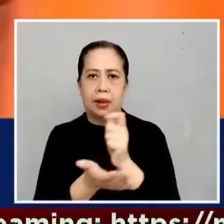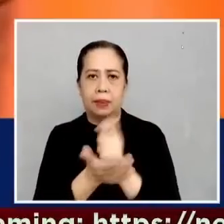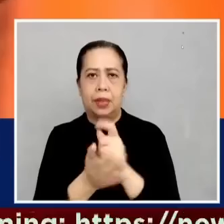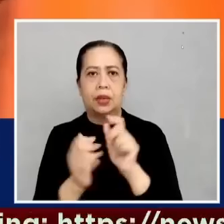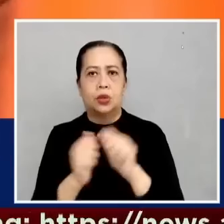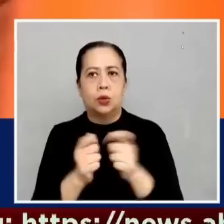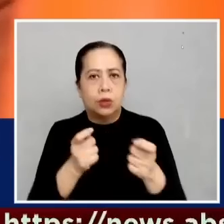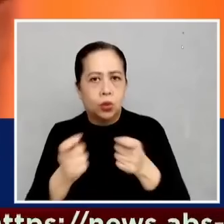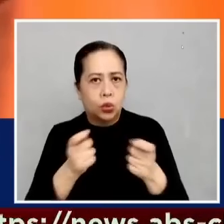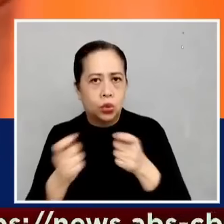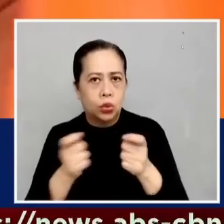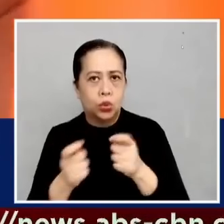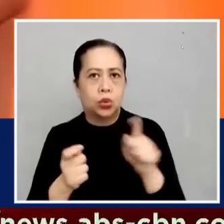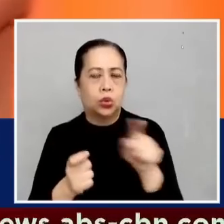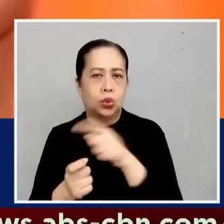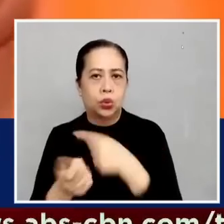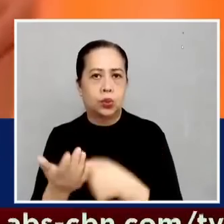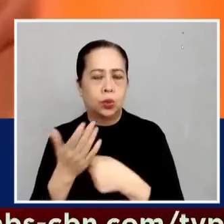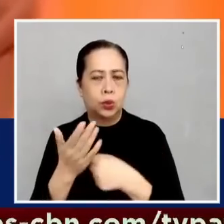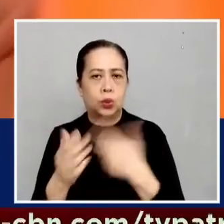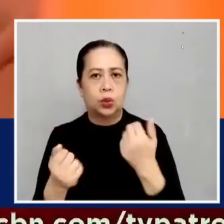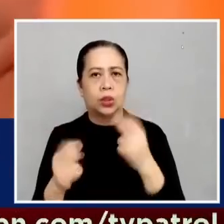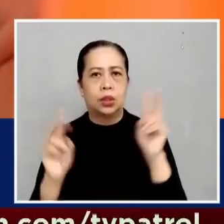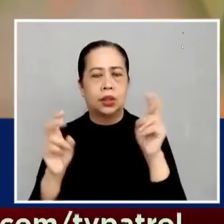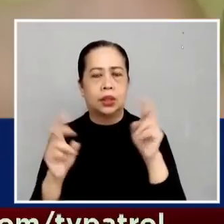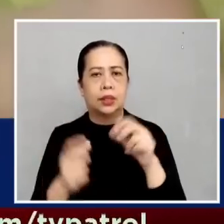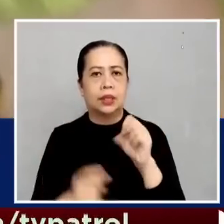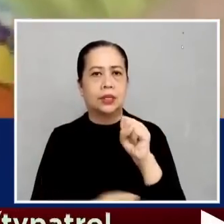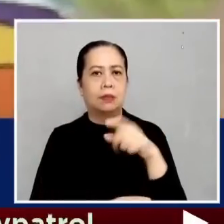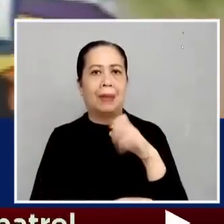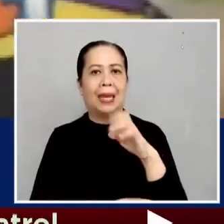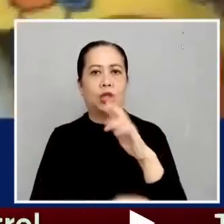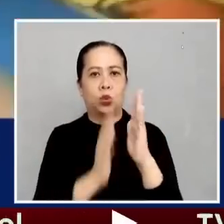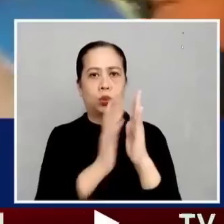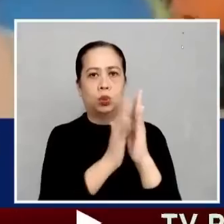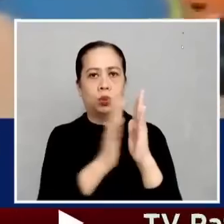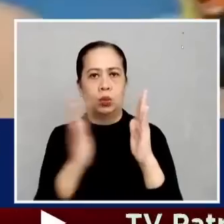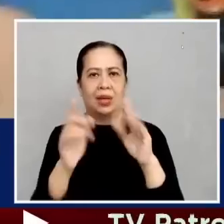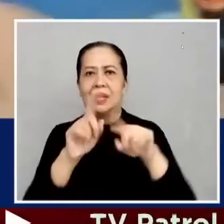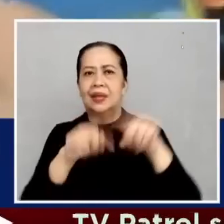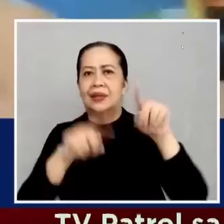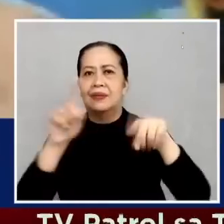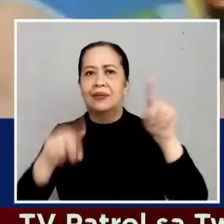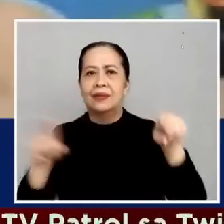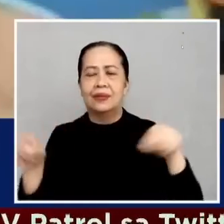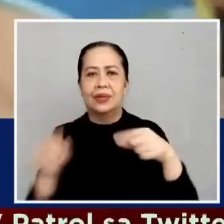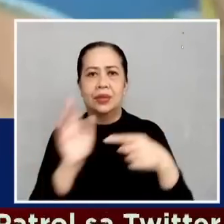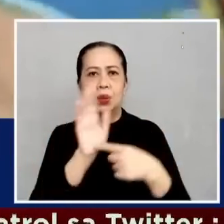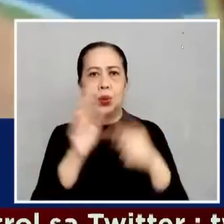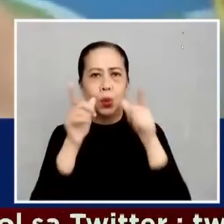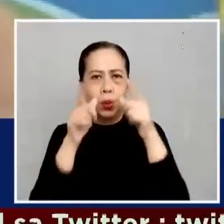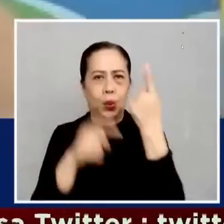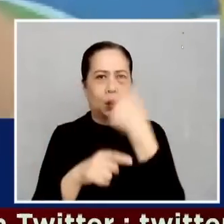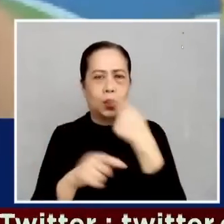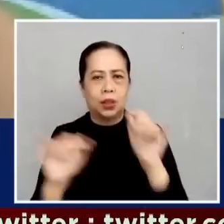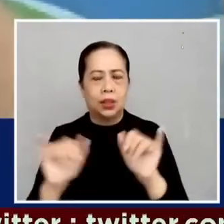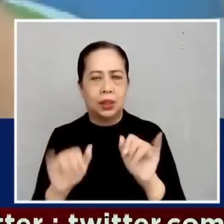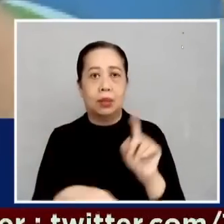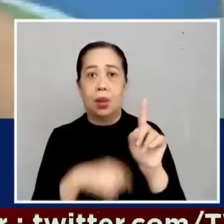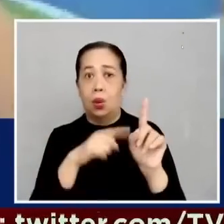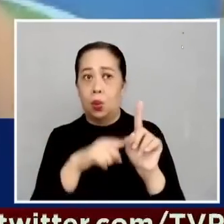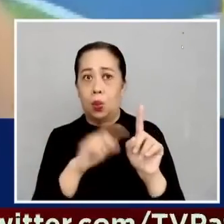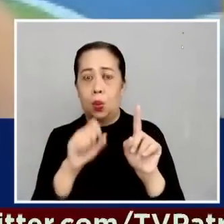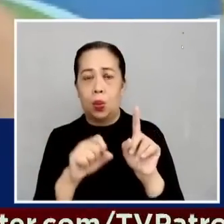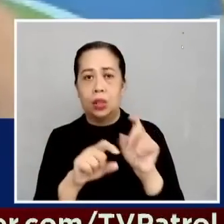manageable ang mga sintomas. Tinatawag na spectrum ang autism dahil sa iba't ibang manifestation nito. One would be